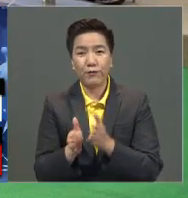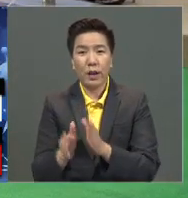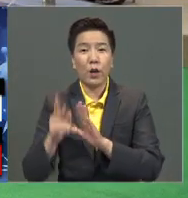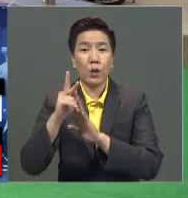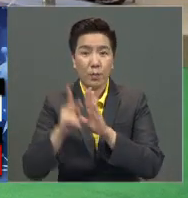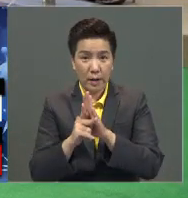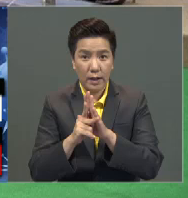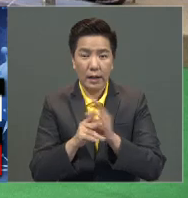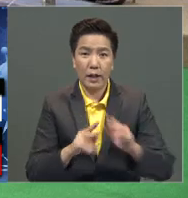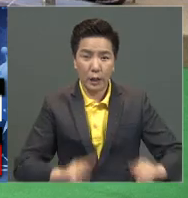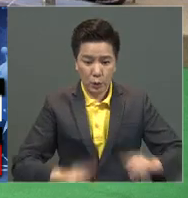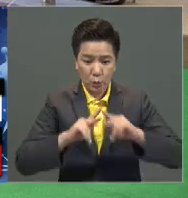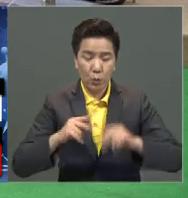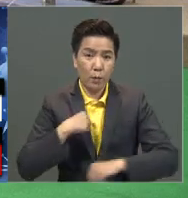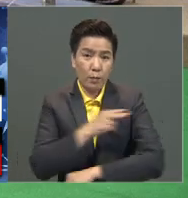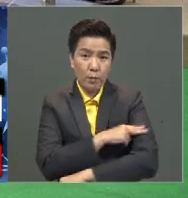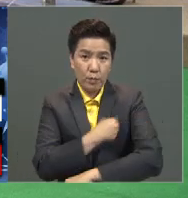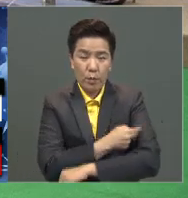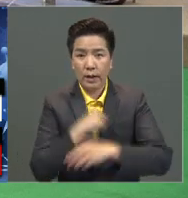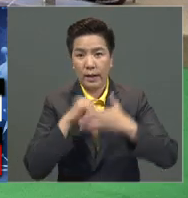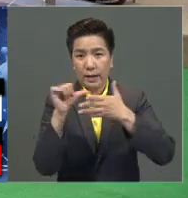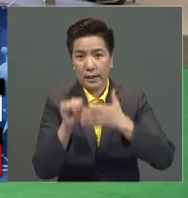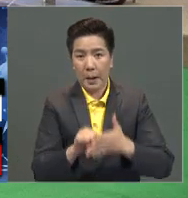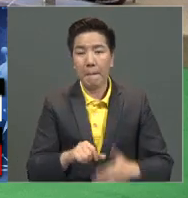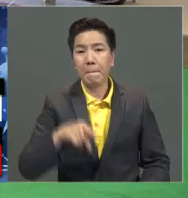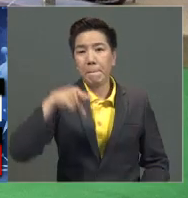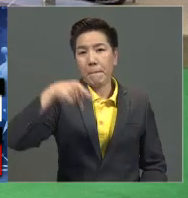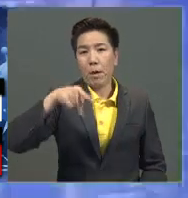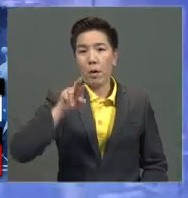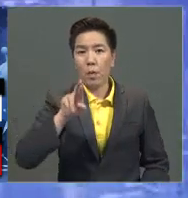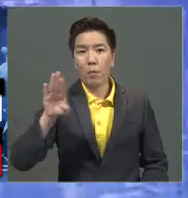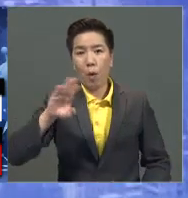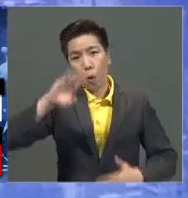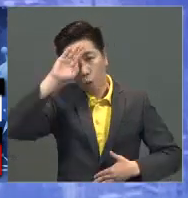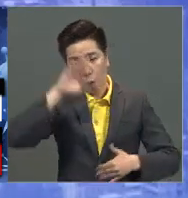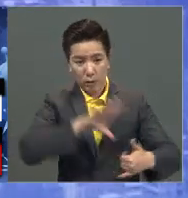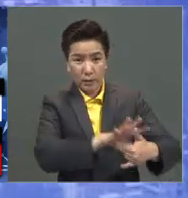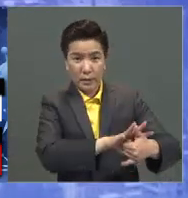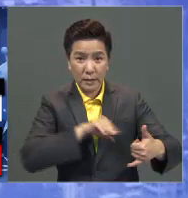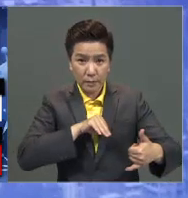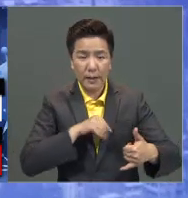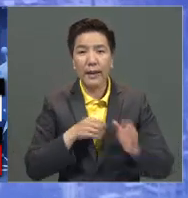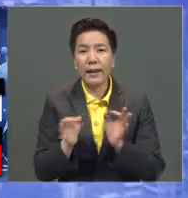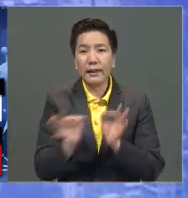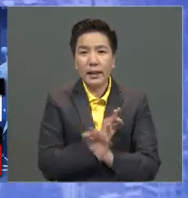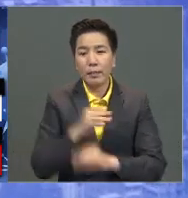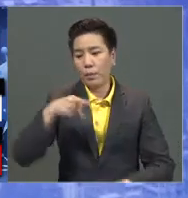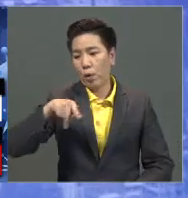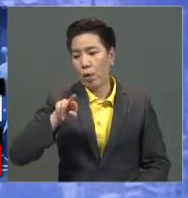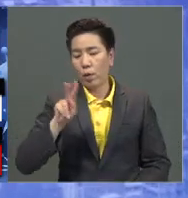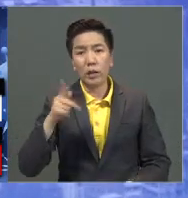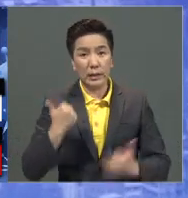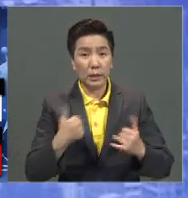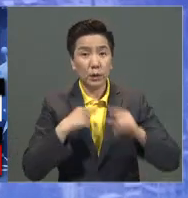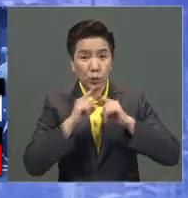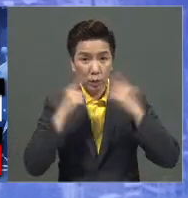และกระทรวงสาธารณสุขกำลังเร่งรัดปรับปรุงเรื่องของพรบโรคติดต่อแล้วก็กฎหมายที่จะมาใช้แทนพรกฉุกเฉินเราได้พูดคุ